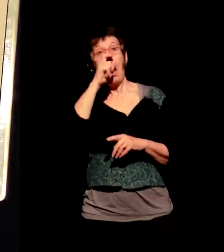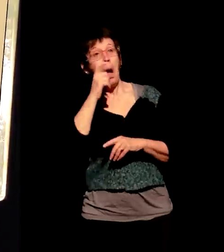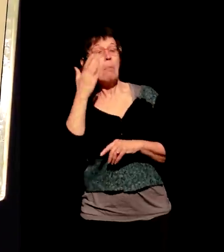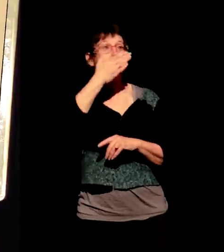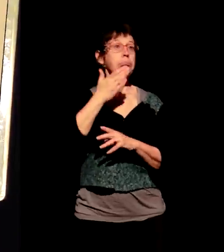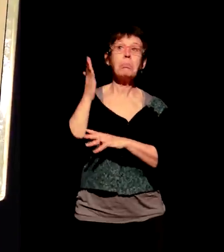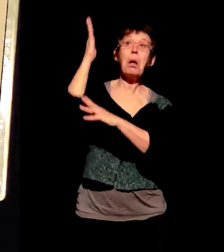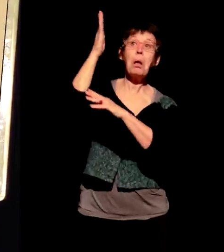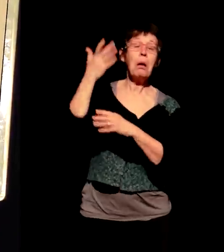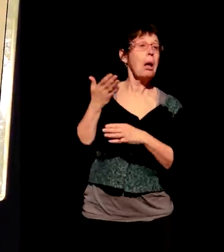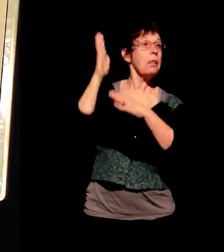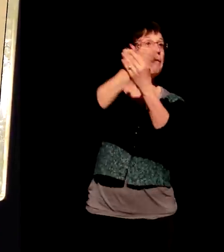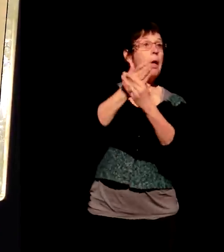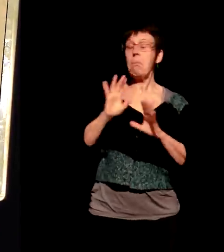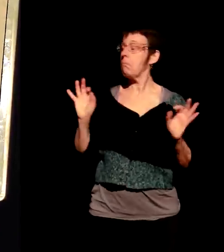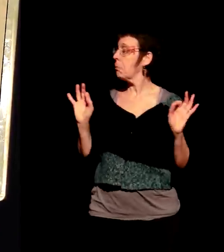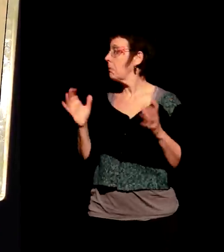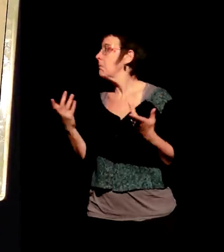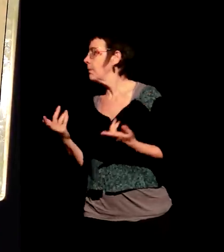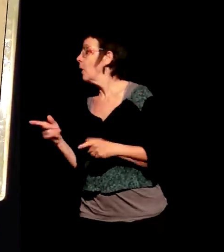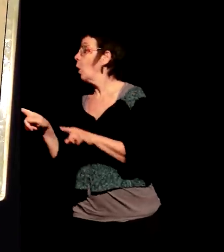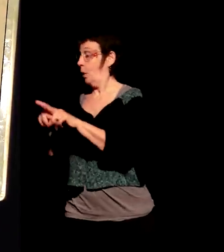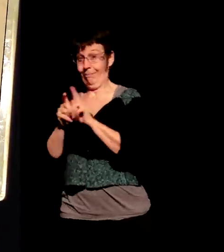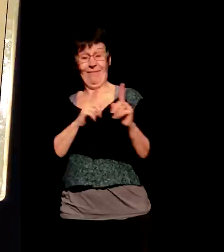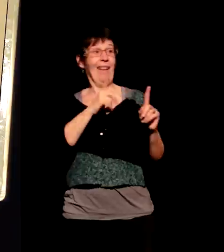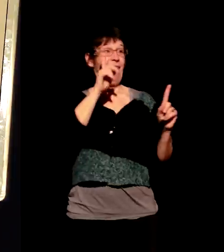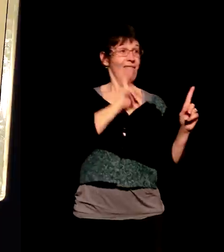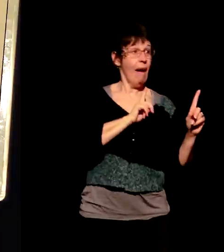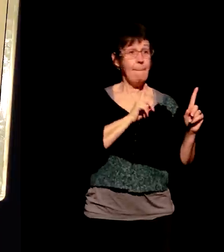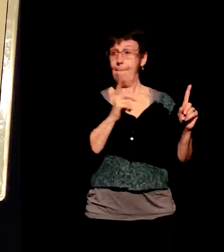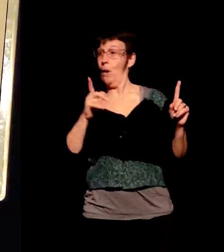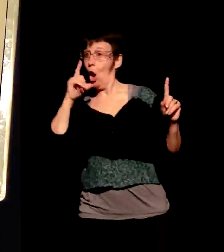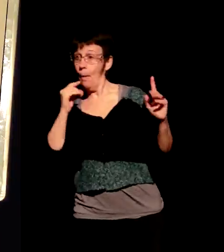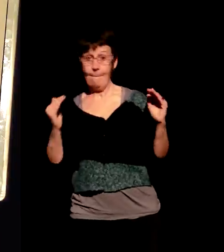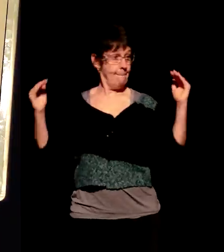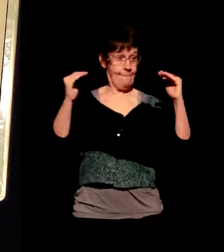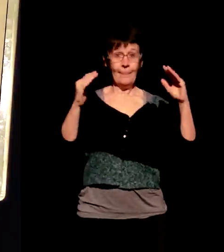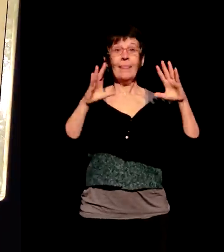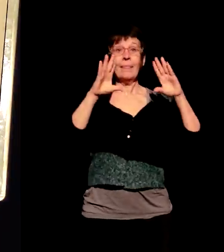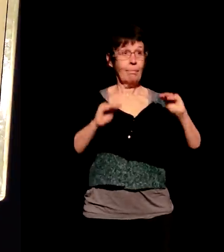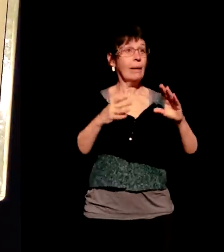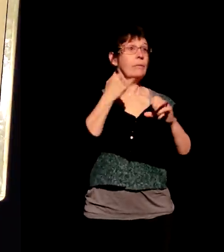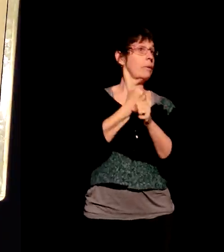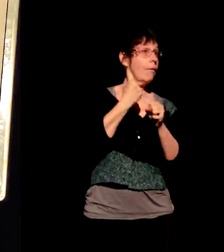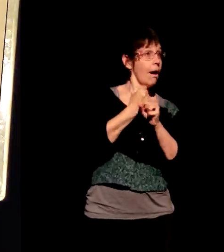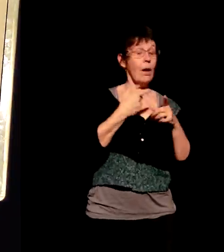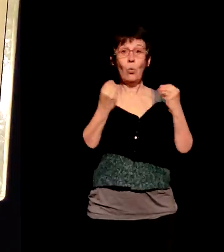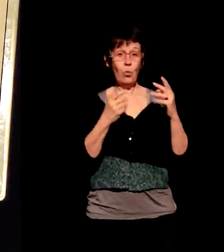discriminations sexistes, le fait que les femmes à diplôme égal et à emploi égal soient payées 20 à 30% de moins que les hommes,